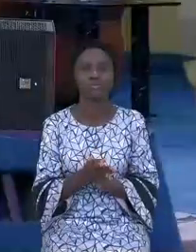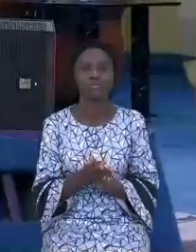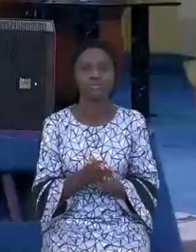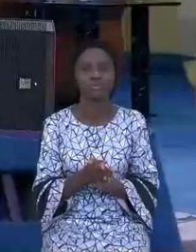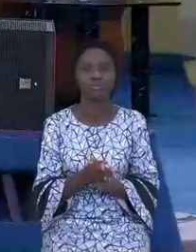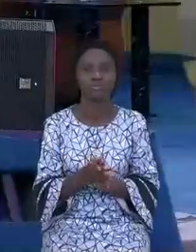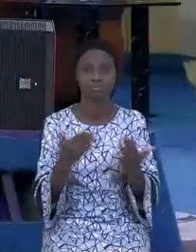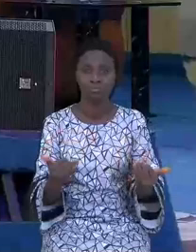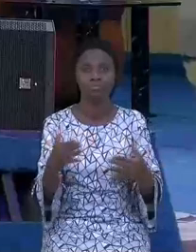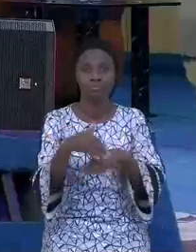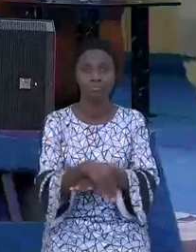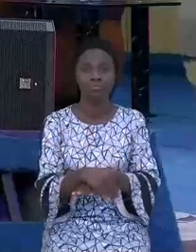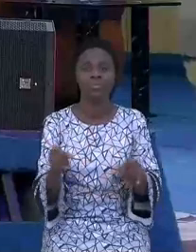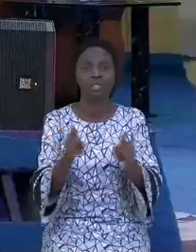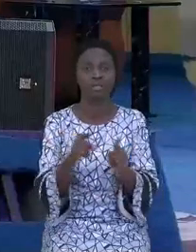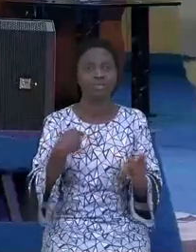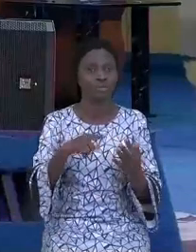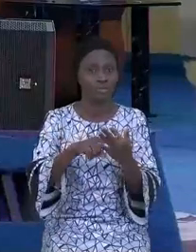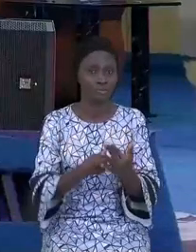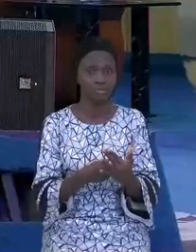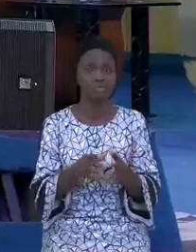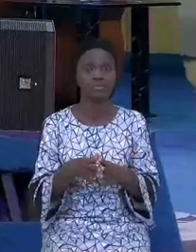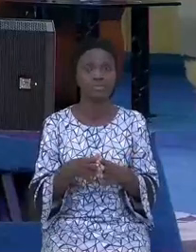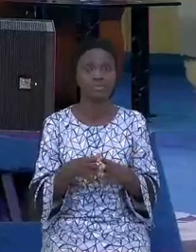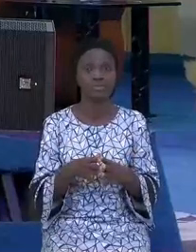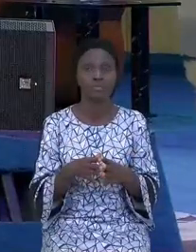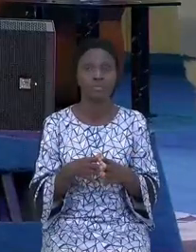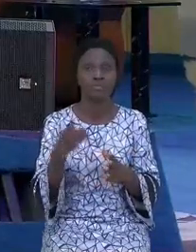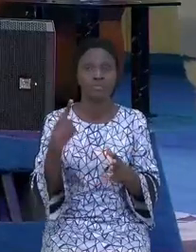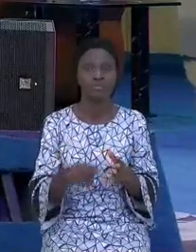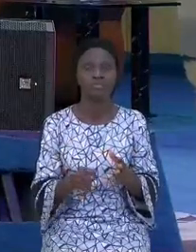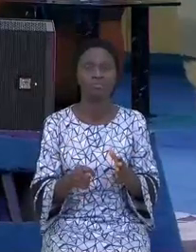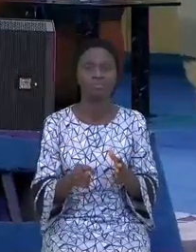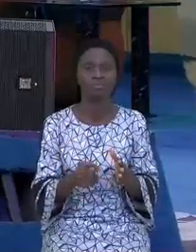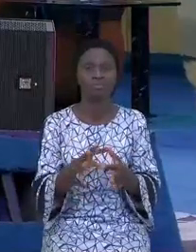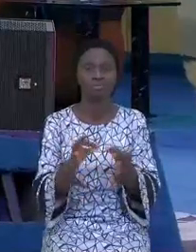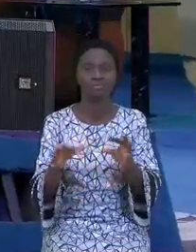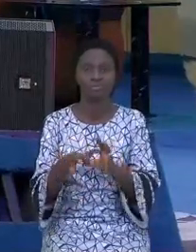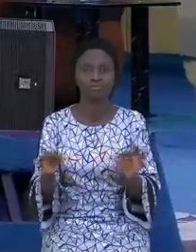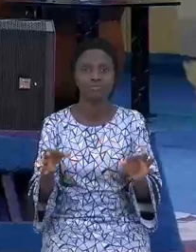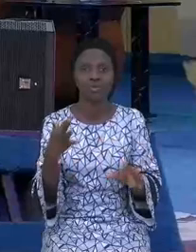Ce soir, comme nous commençons la série